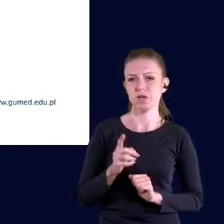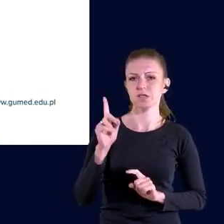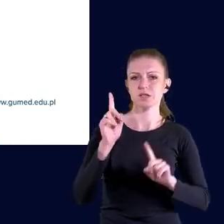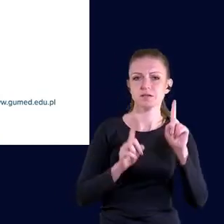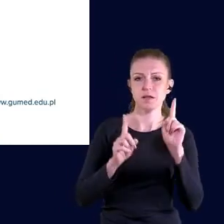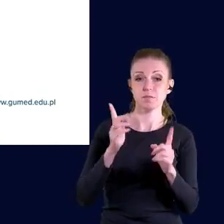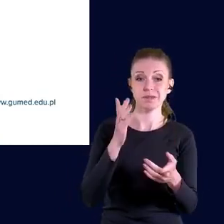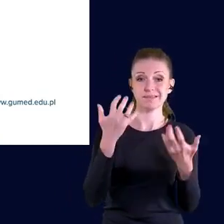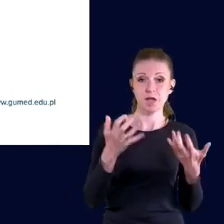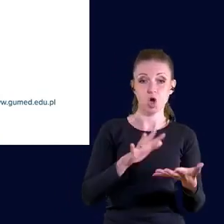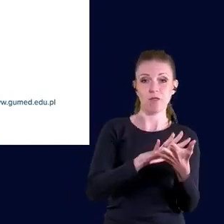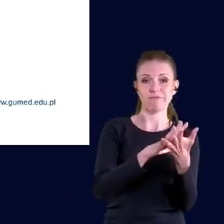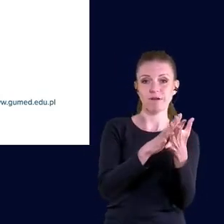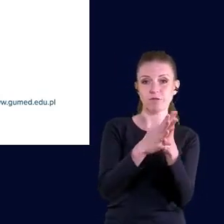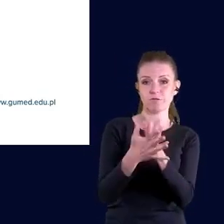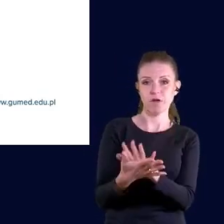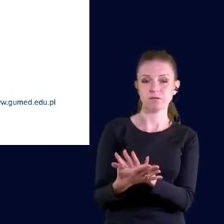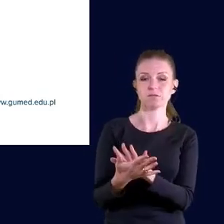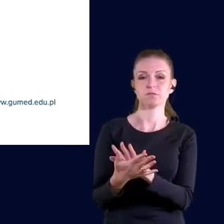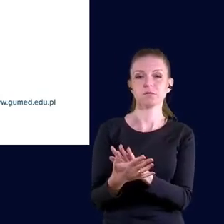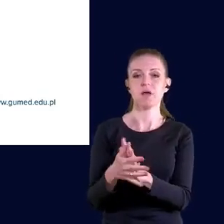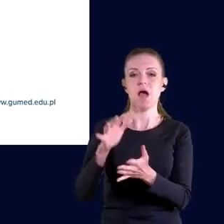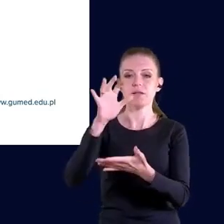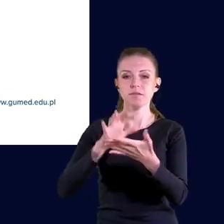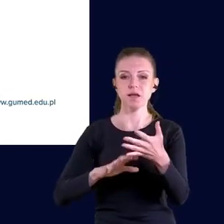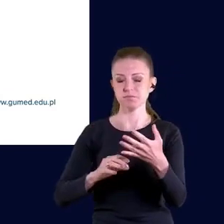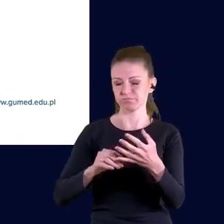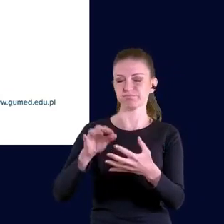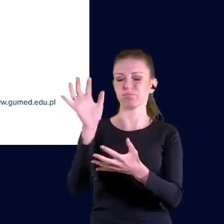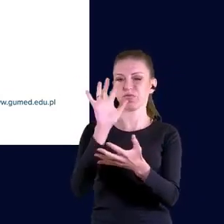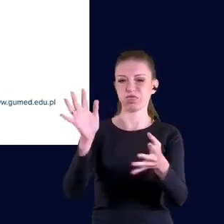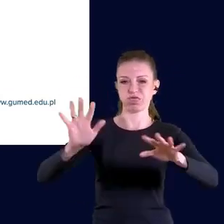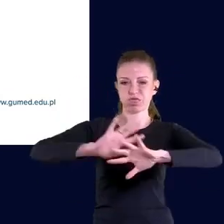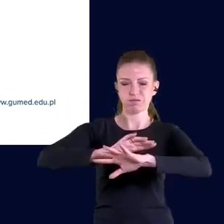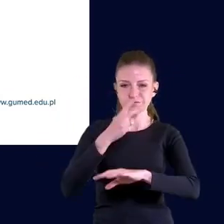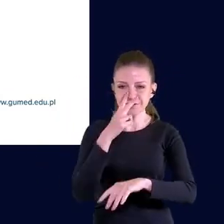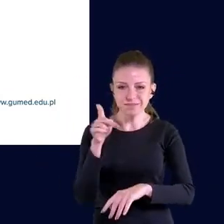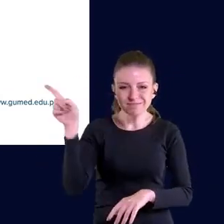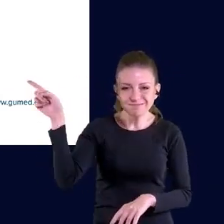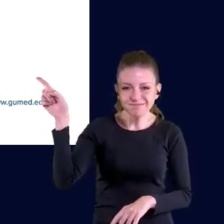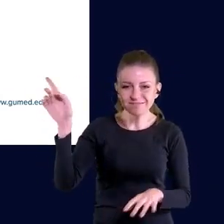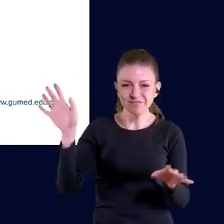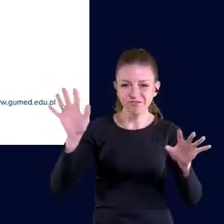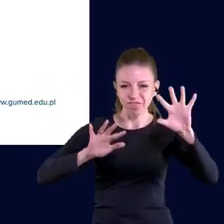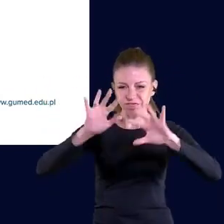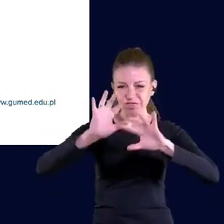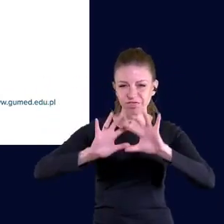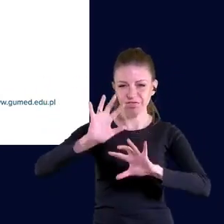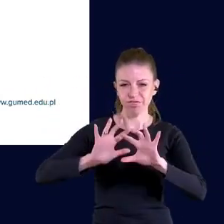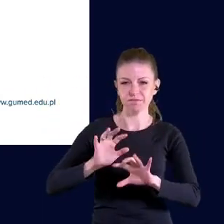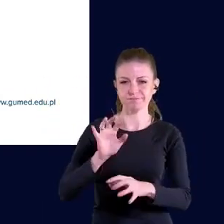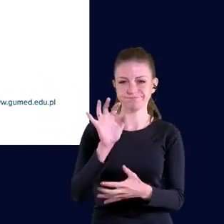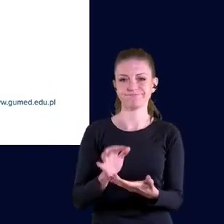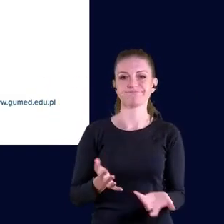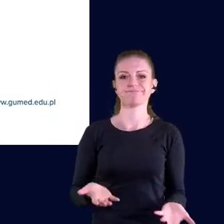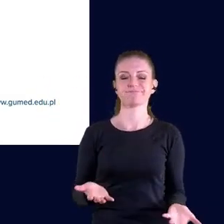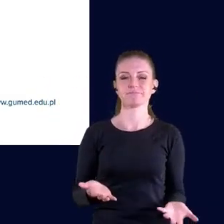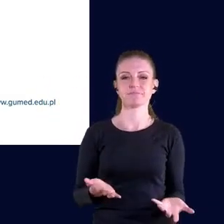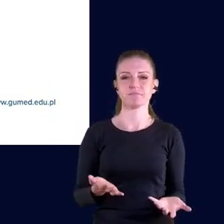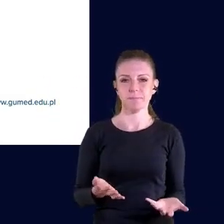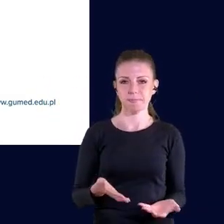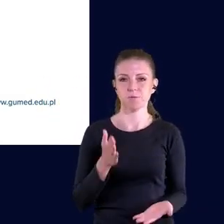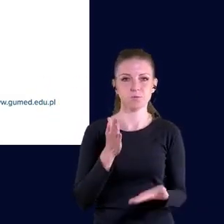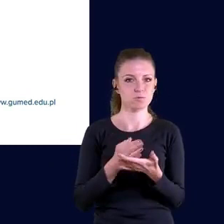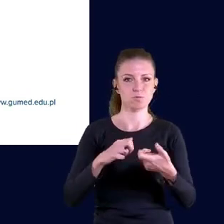konwersji PDF do Worda prostu tekst na spotkanie dyscypliny No i to automatycznie bardzo trudną pracę było to na tyle